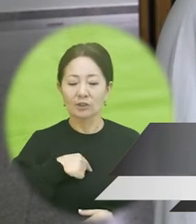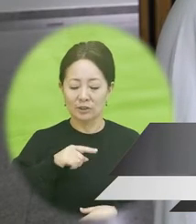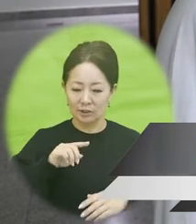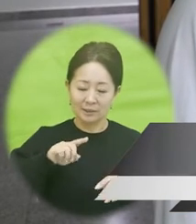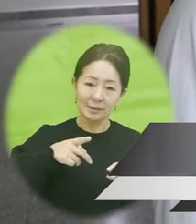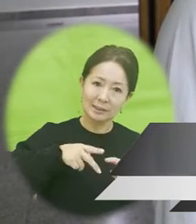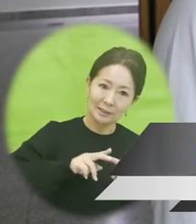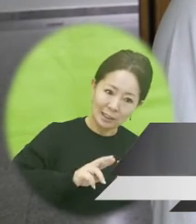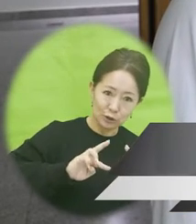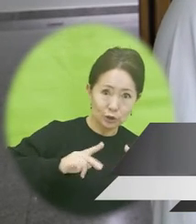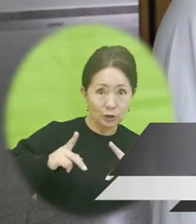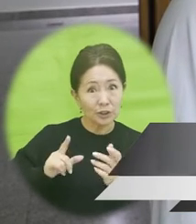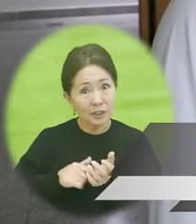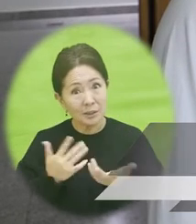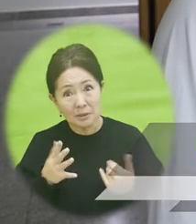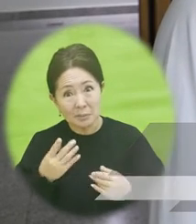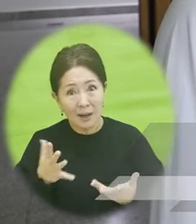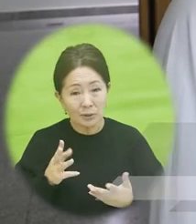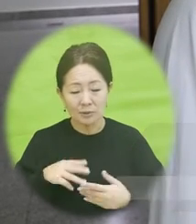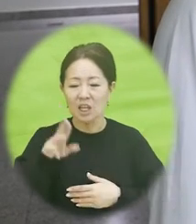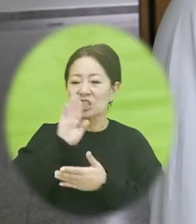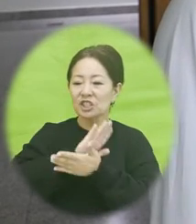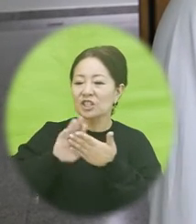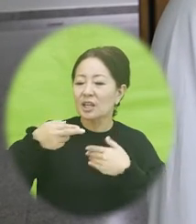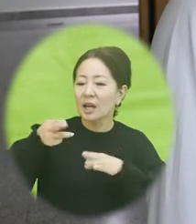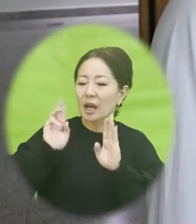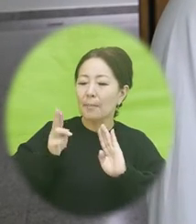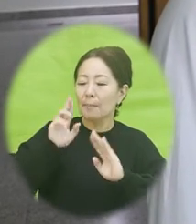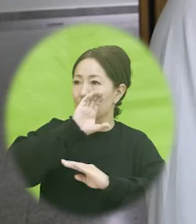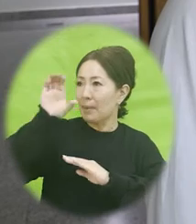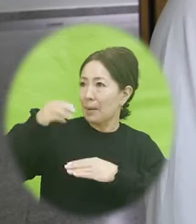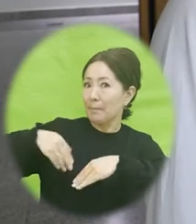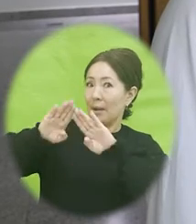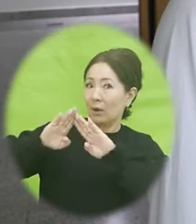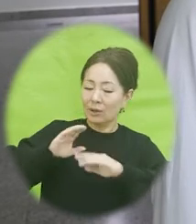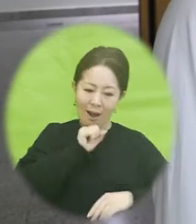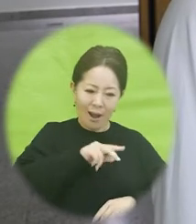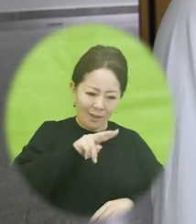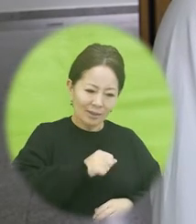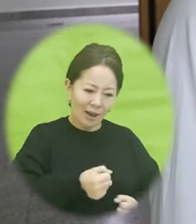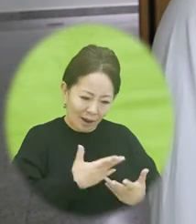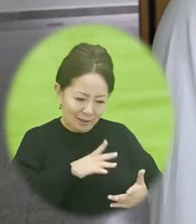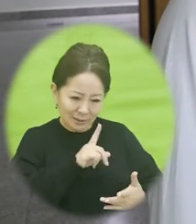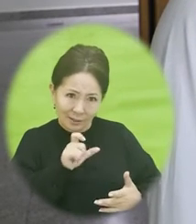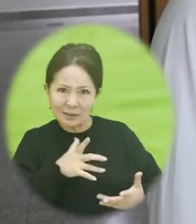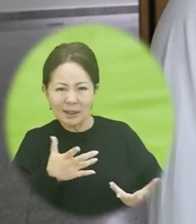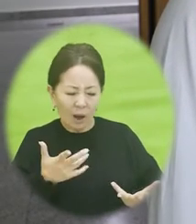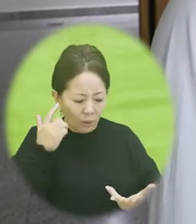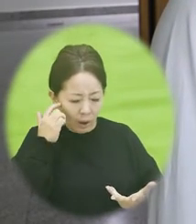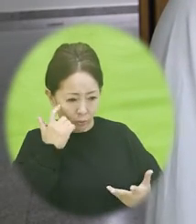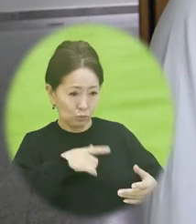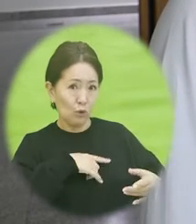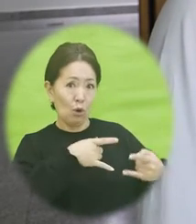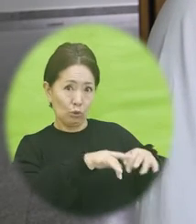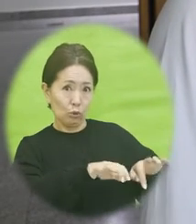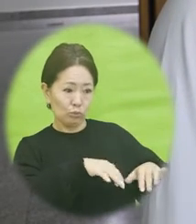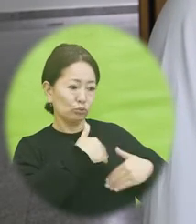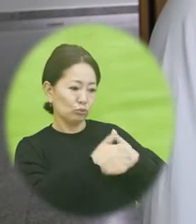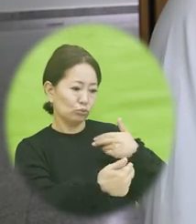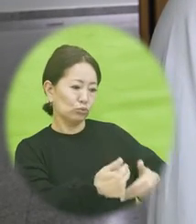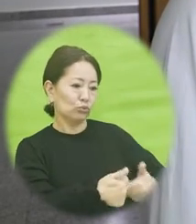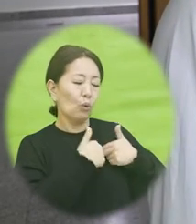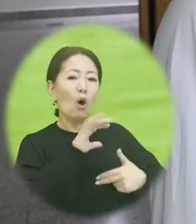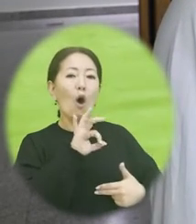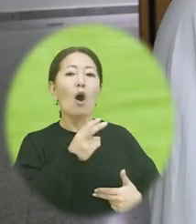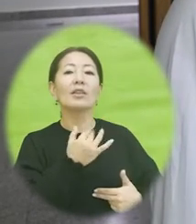юм гарна, мэдээ шинээр нөгөө компани байгуулж байгаа хүмүүст бол алдаа гарна, засах юм гарна, тэр болгоныг бол шууд одоо нэг онлайнаар